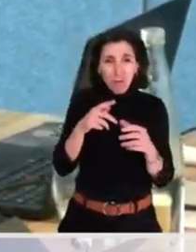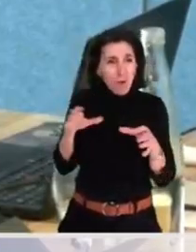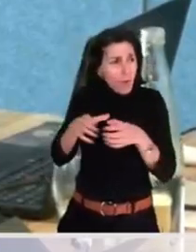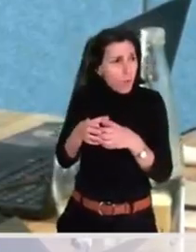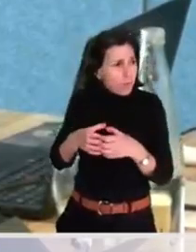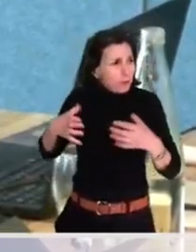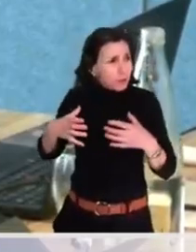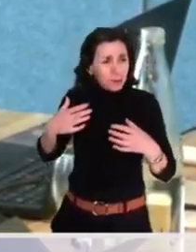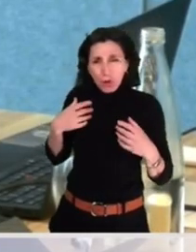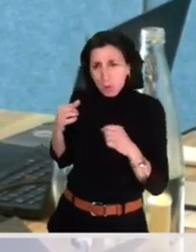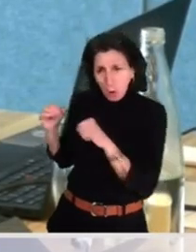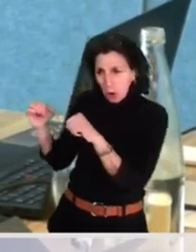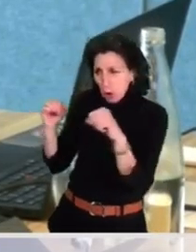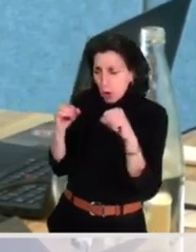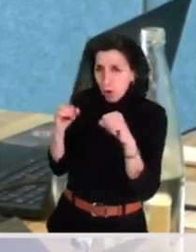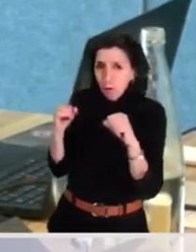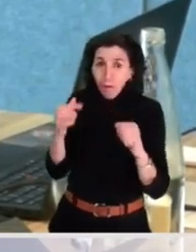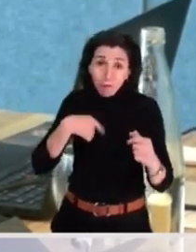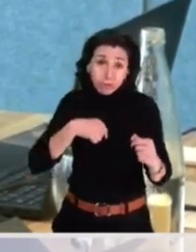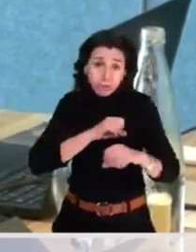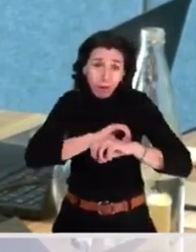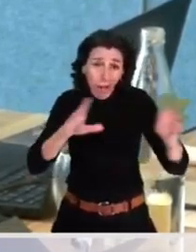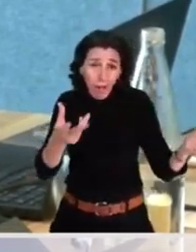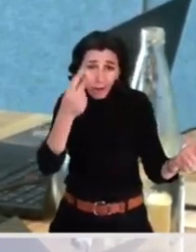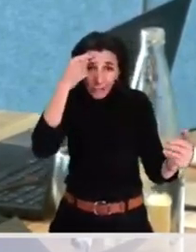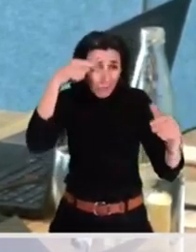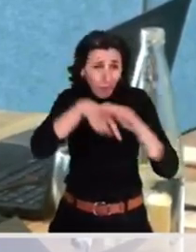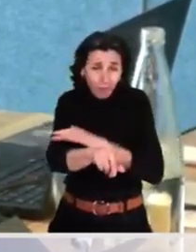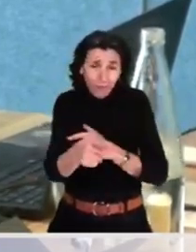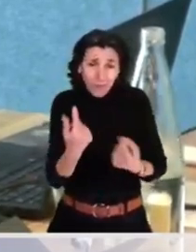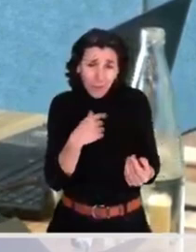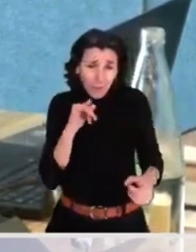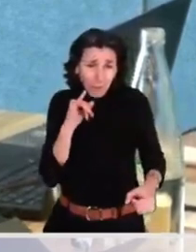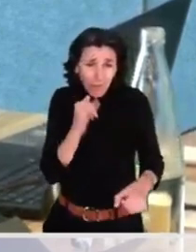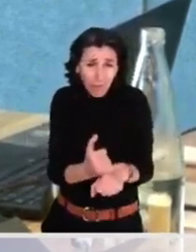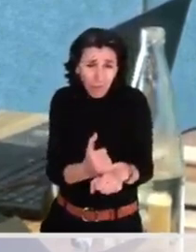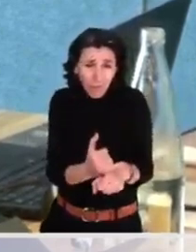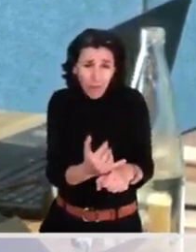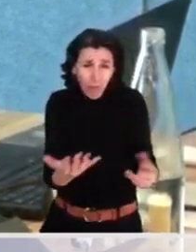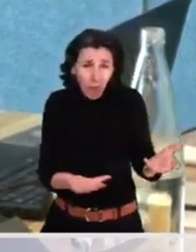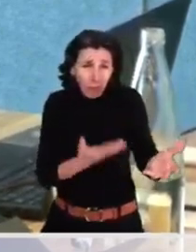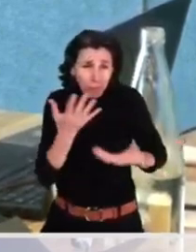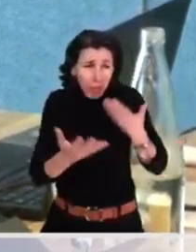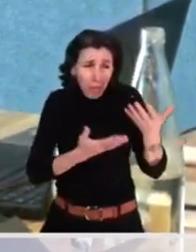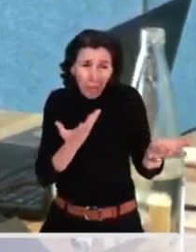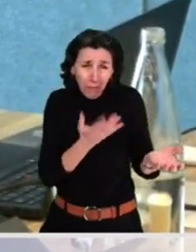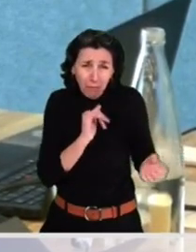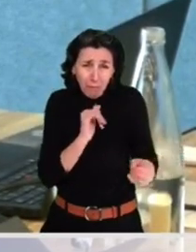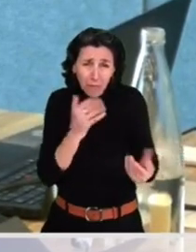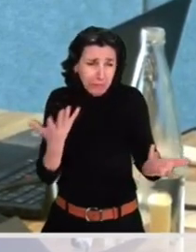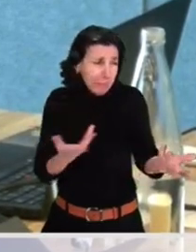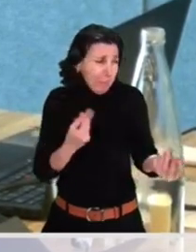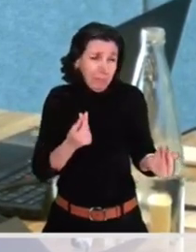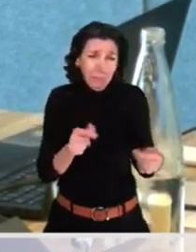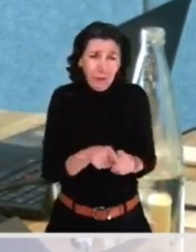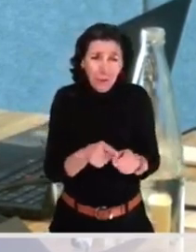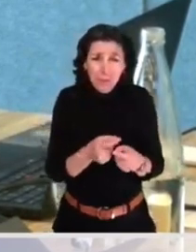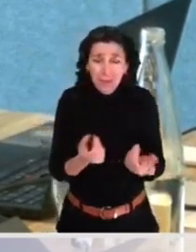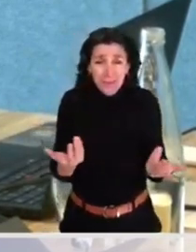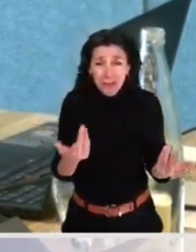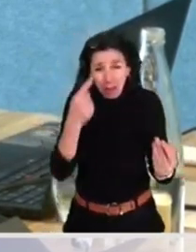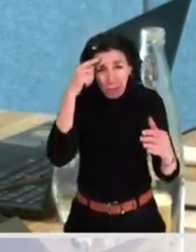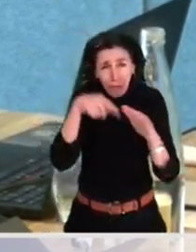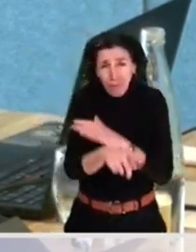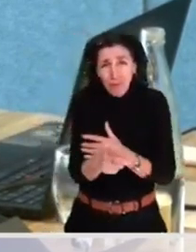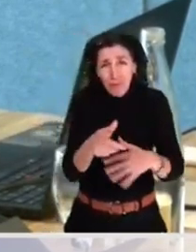monde est d'accord sur cette logorrhée, mais ça ne trompe plus personne. Hein. Et je voudrais ne prendre qu'un seul point,